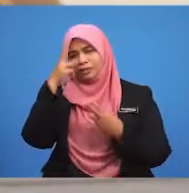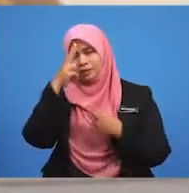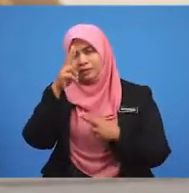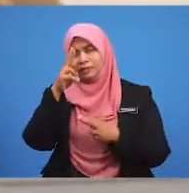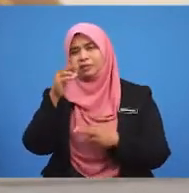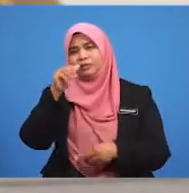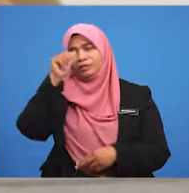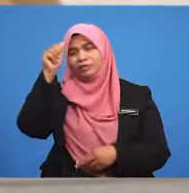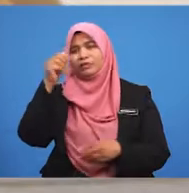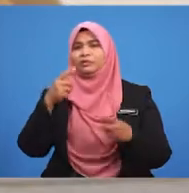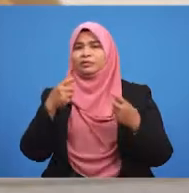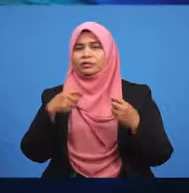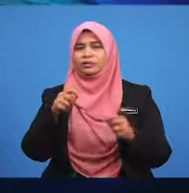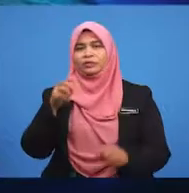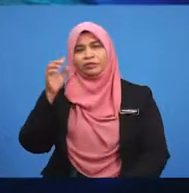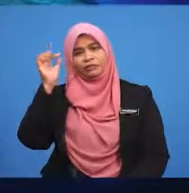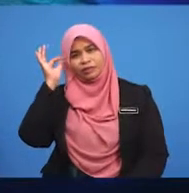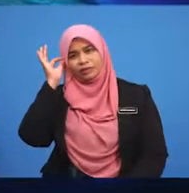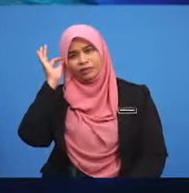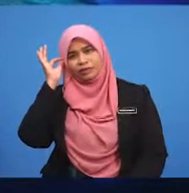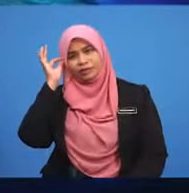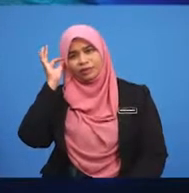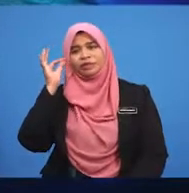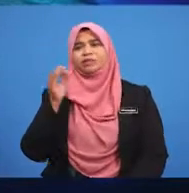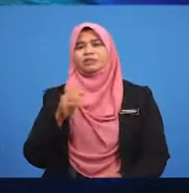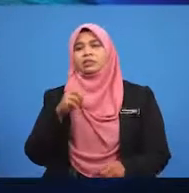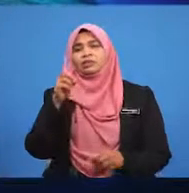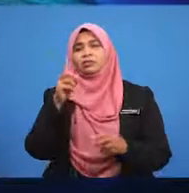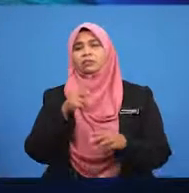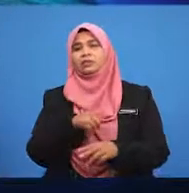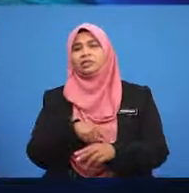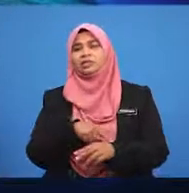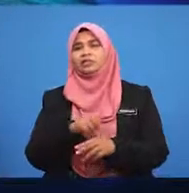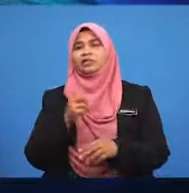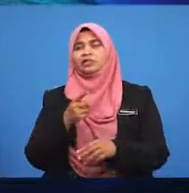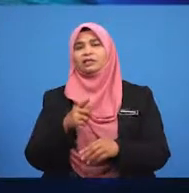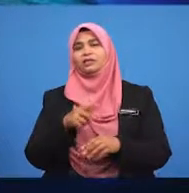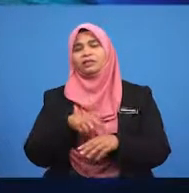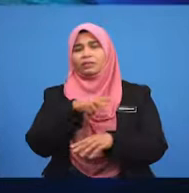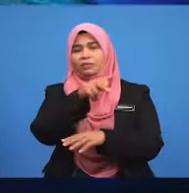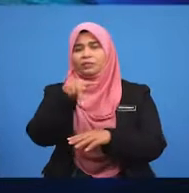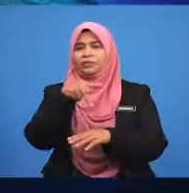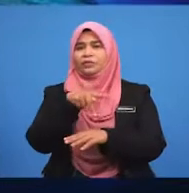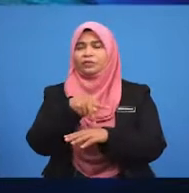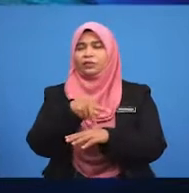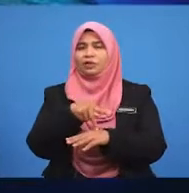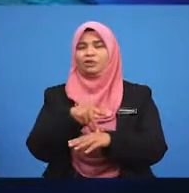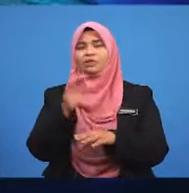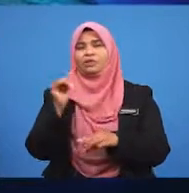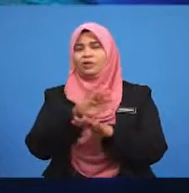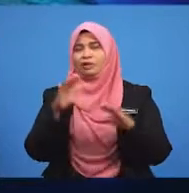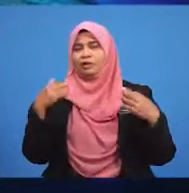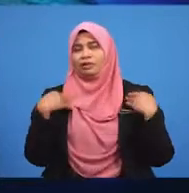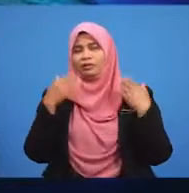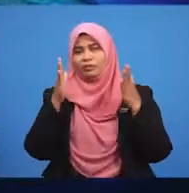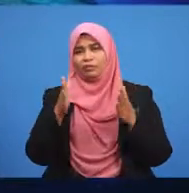taala, cuba bayangkan seandainya satu ketika kita terdampar di sebuah pulau yang tiada